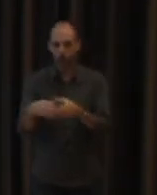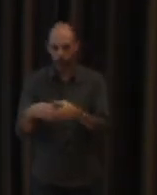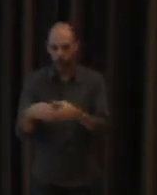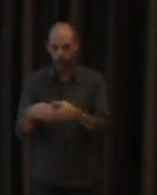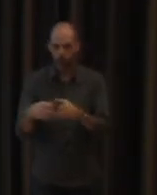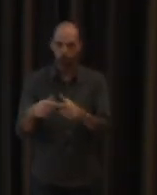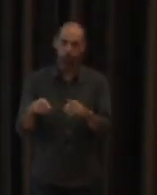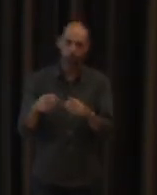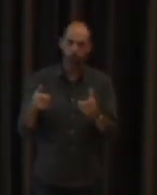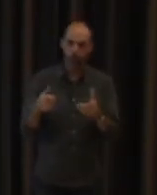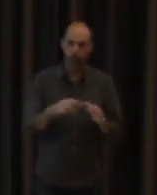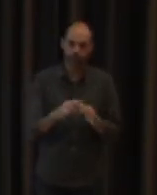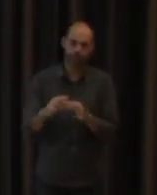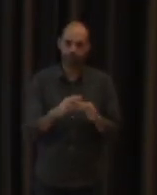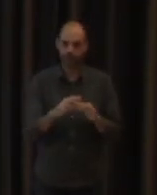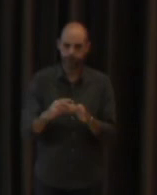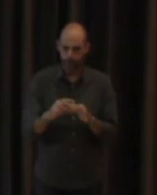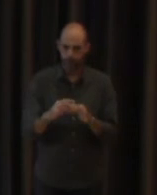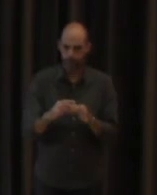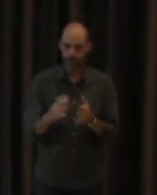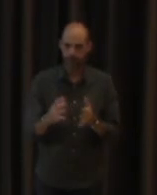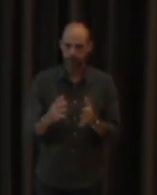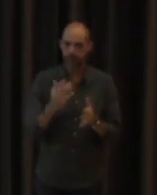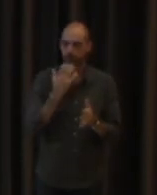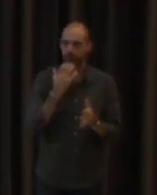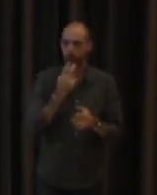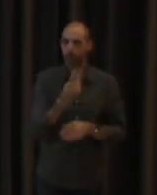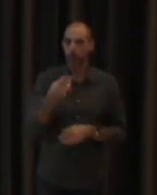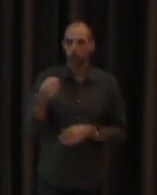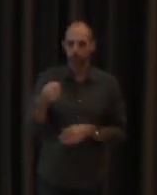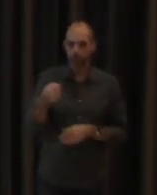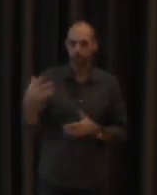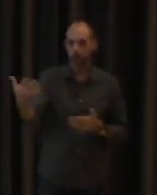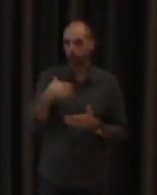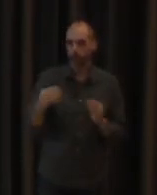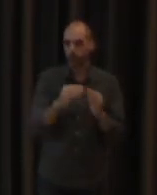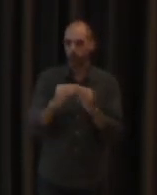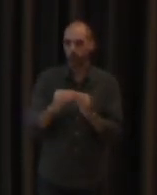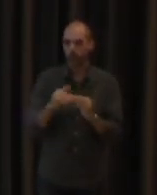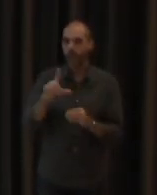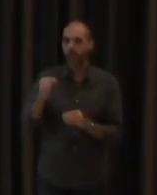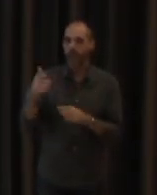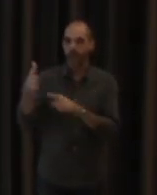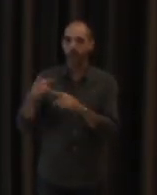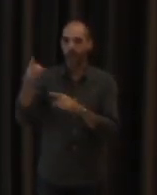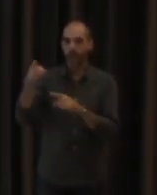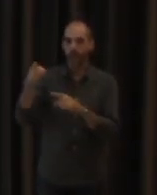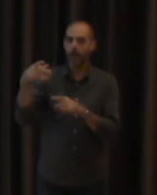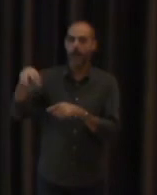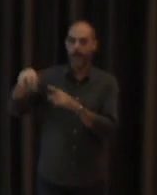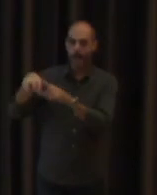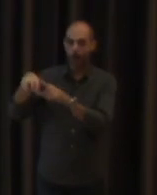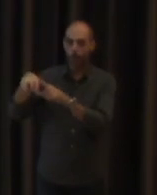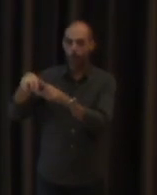com una relació de pertinença. A veure, en el cas de 22A, estarem tots d'acord que de la fàbrica és una part de, que la nau és una part